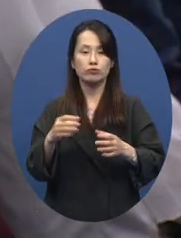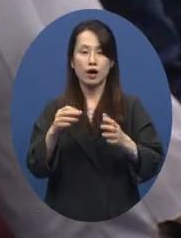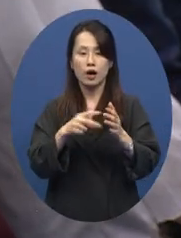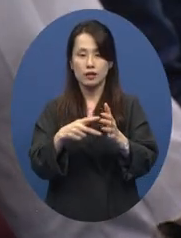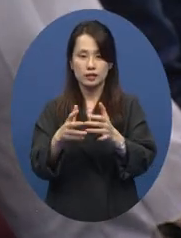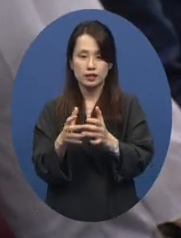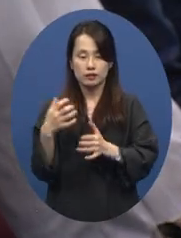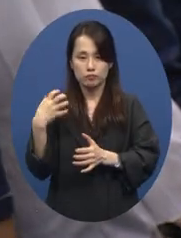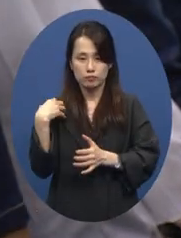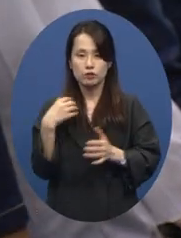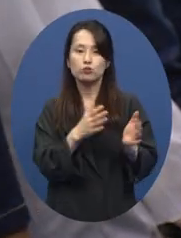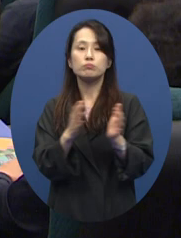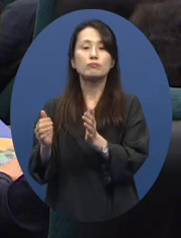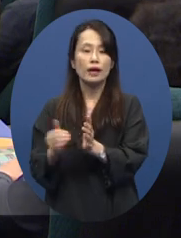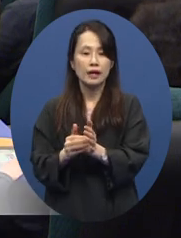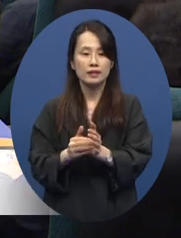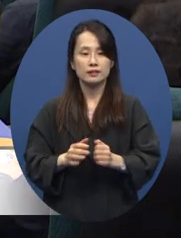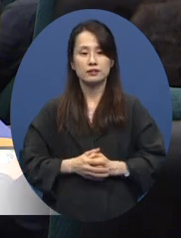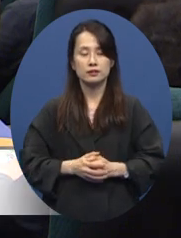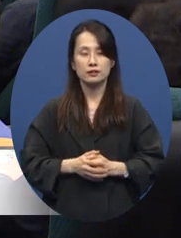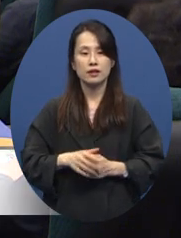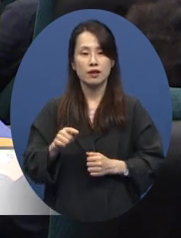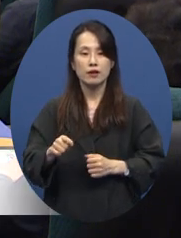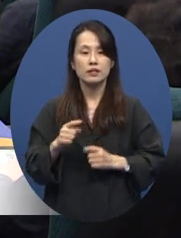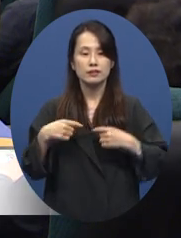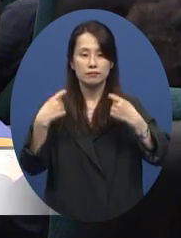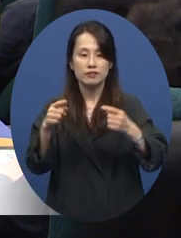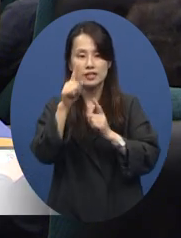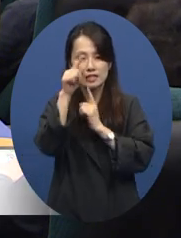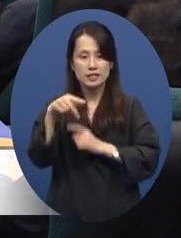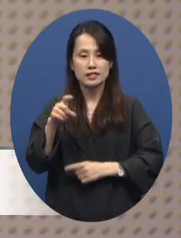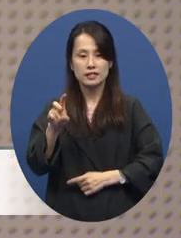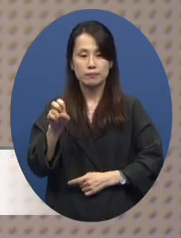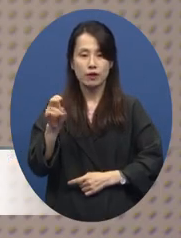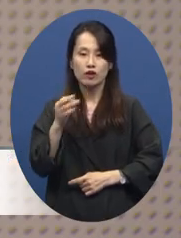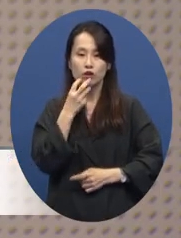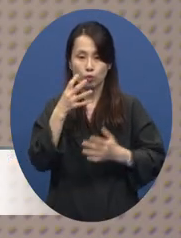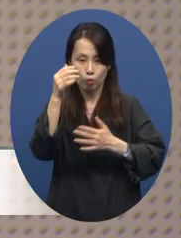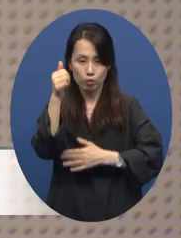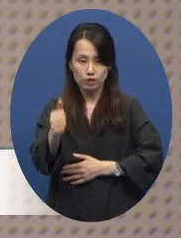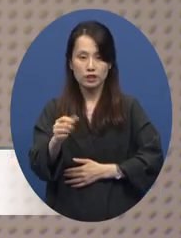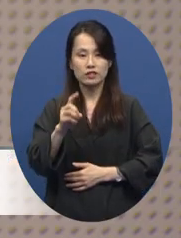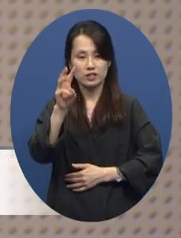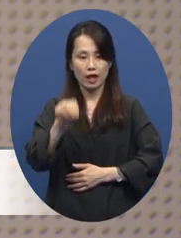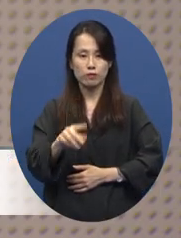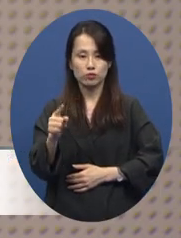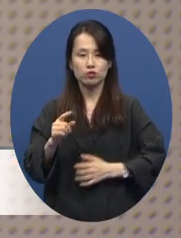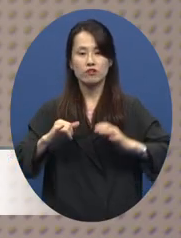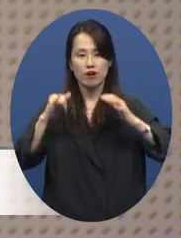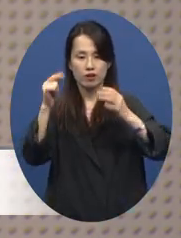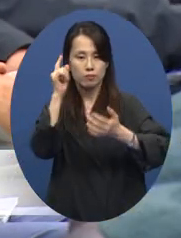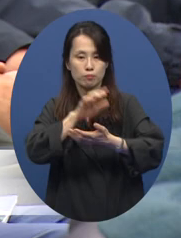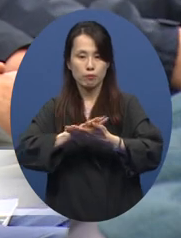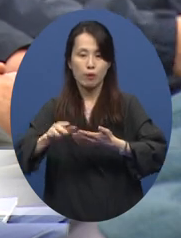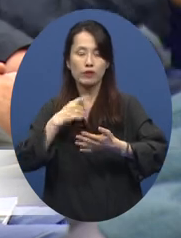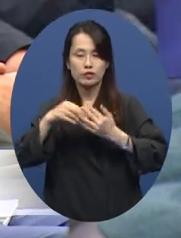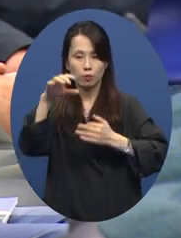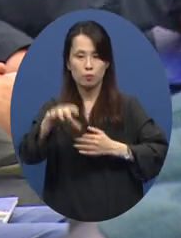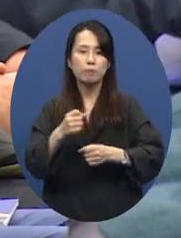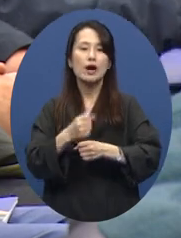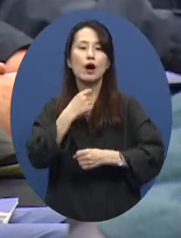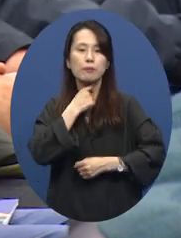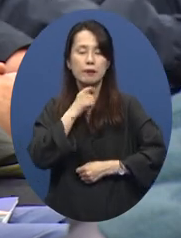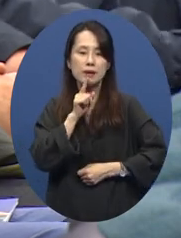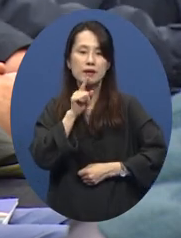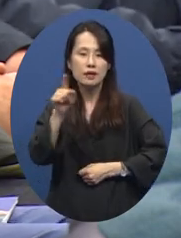경기도문화재단의 주관으로 마련됐습니다. 학술 심포지엄에 참석한 이재명 경기도지사는 DMZ를 세계적인 평화 체험의 장으로 만들고